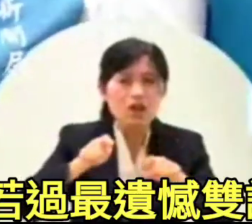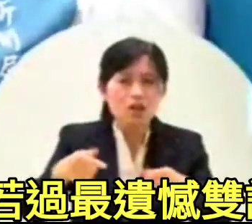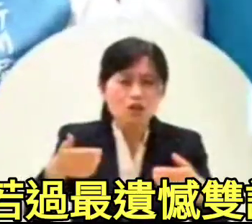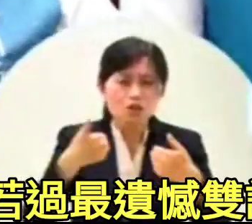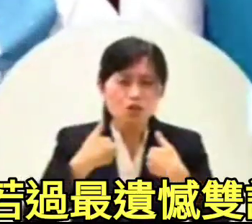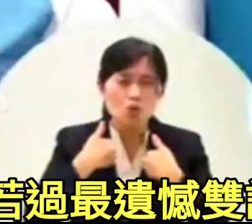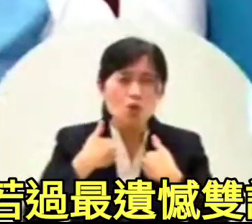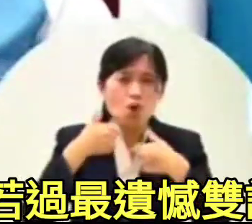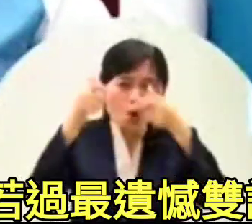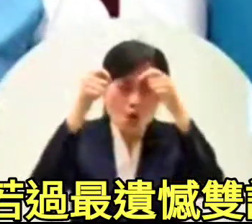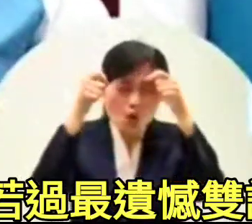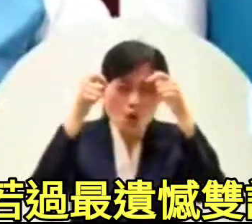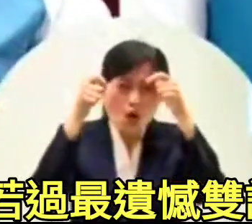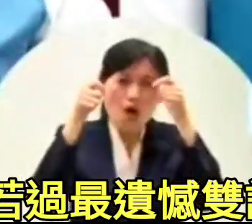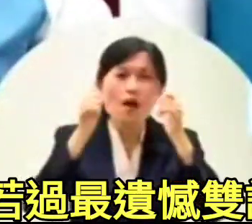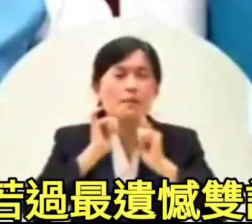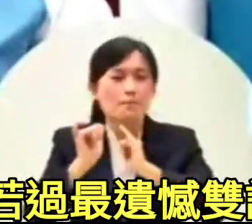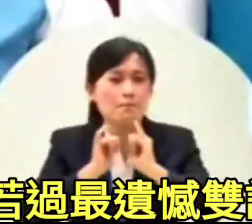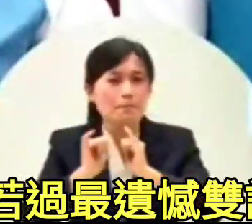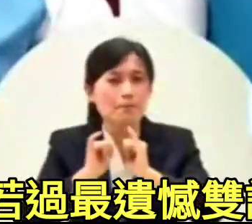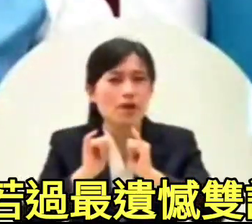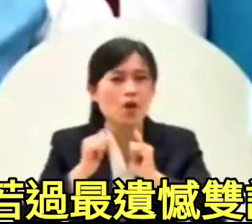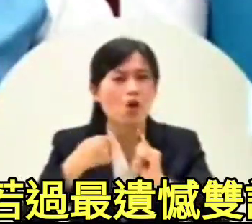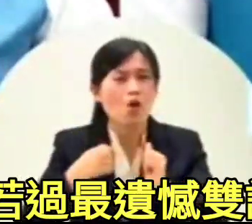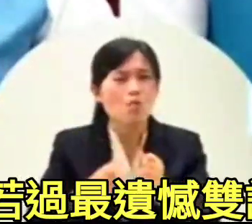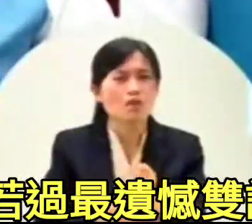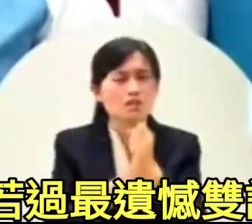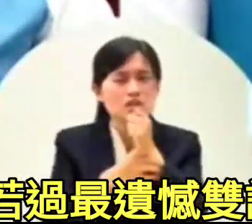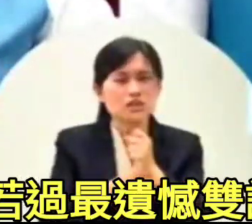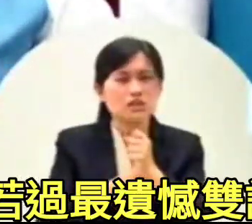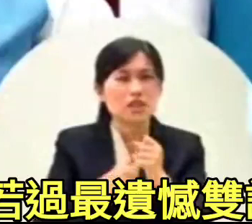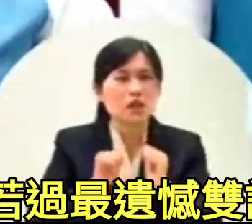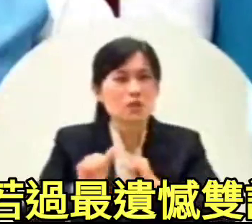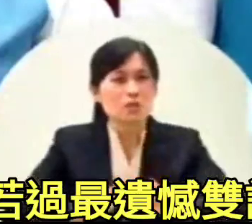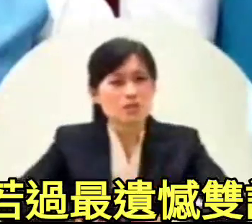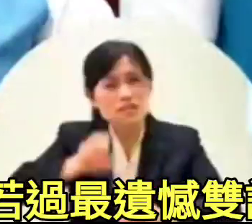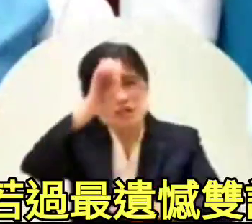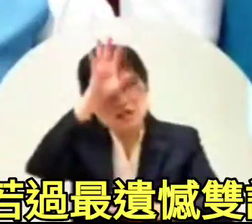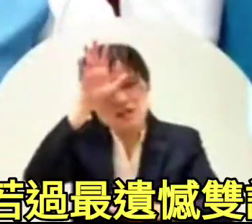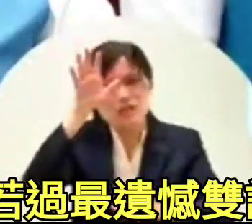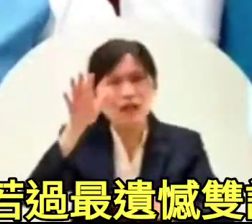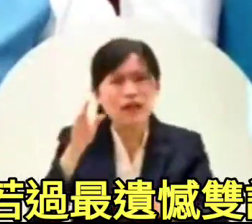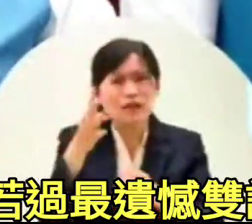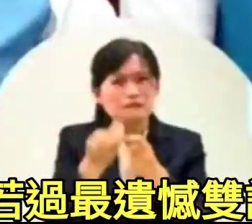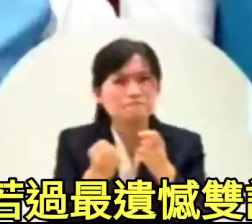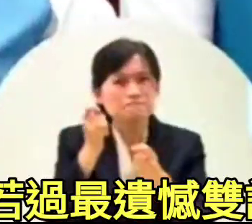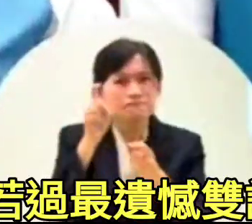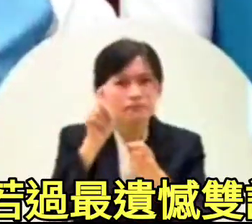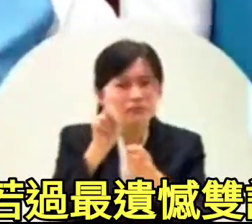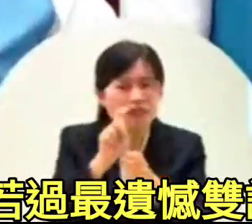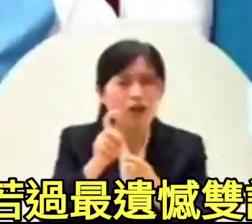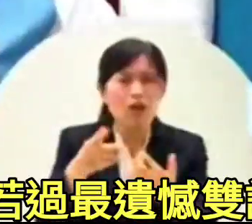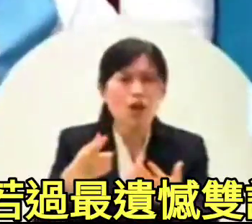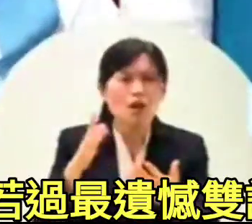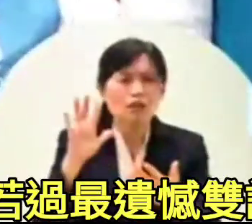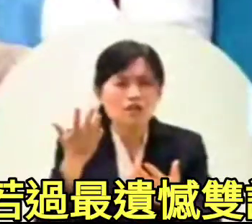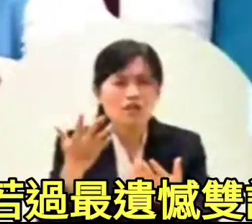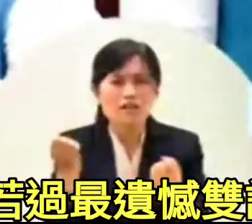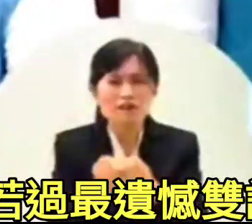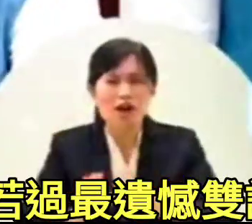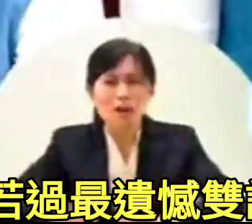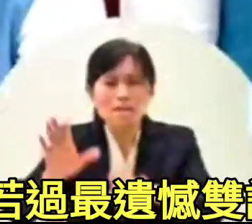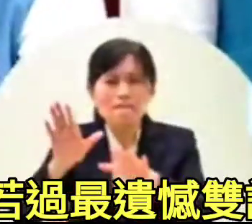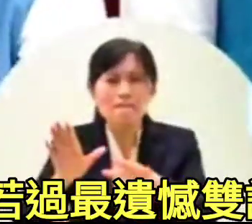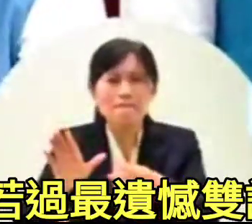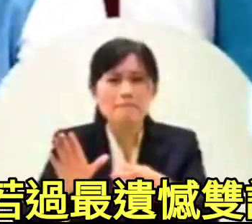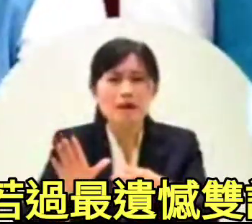怨无悔支持民进党几十年，但是高雄市的发展的确比不上北台湾。所以我们希望新的中央政府成